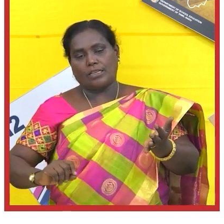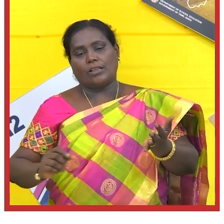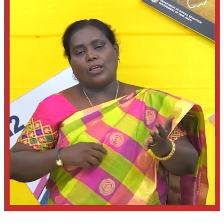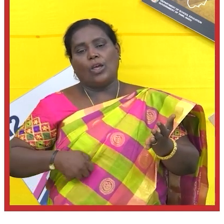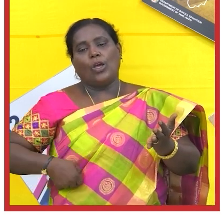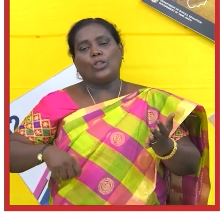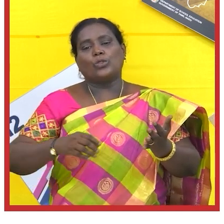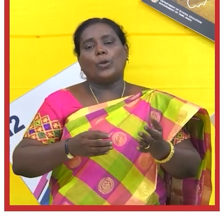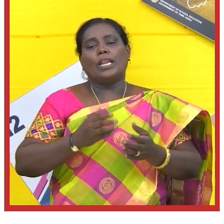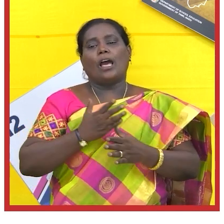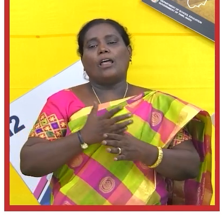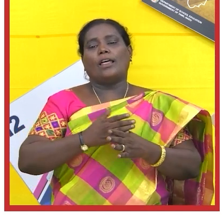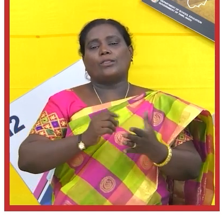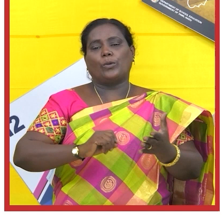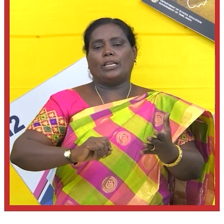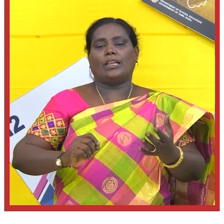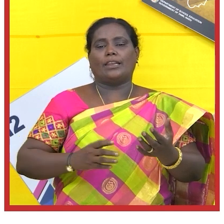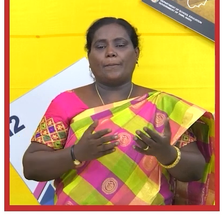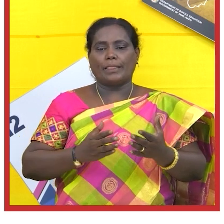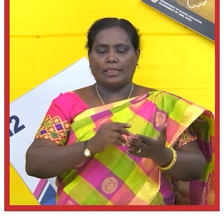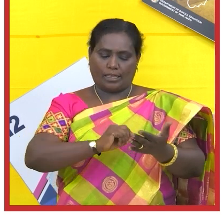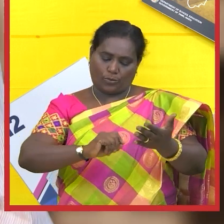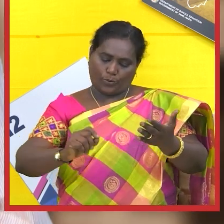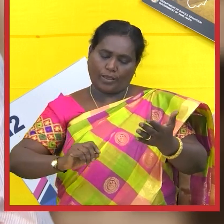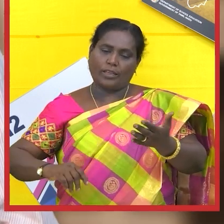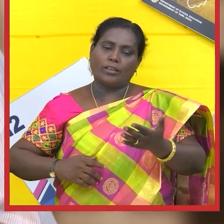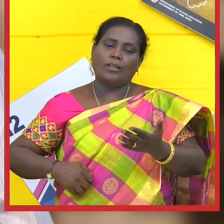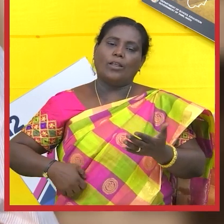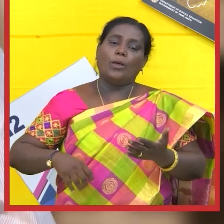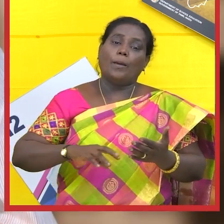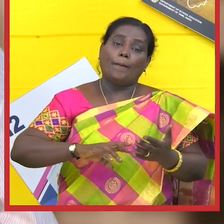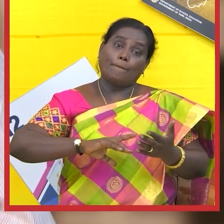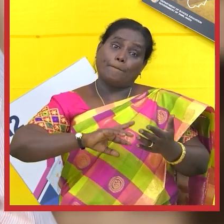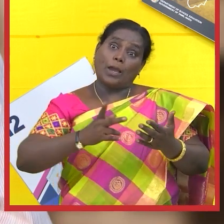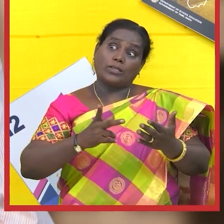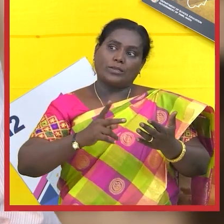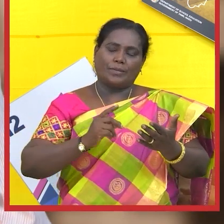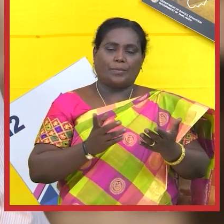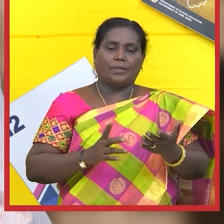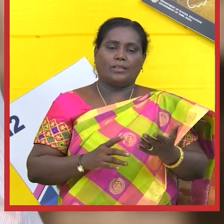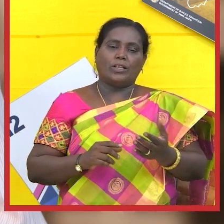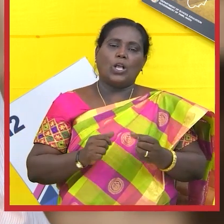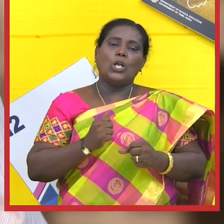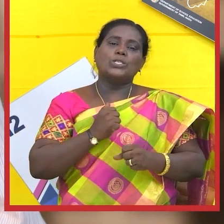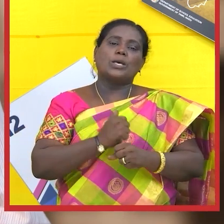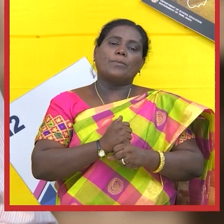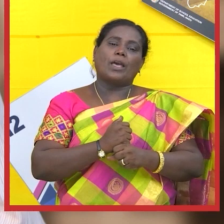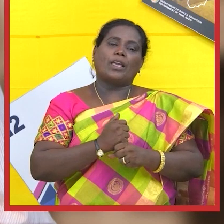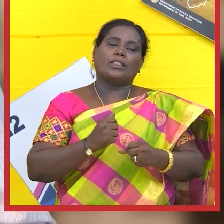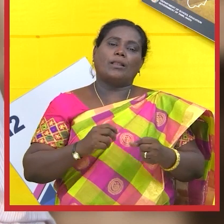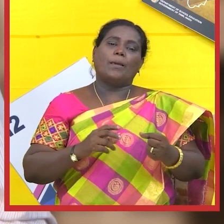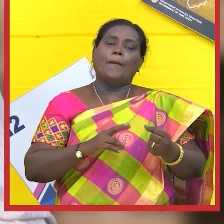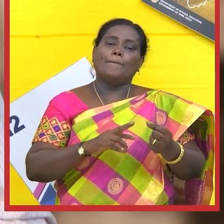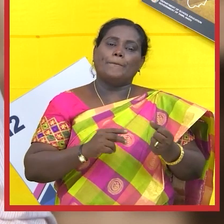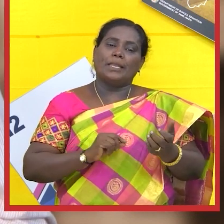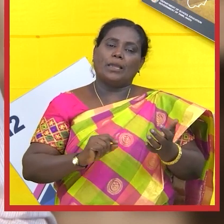என்ற பத்திரிகையை வெளியிடுகிறார். ஆக தொழிலாளர்களுடைய வாழ்க்கையில் ஒரு பெரிய மாற்றம் இது ஏற்படுகிறது. சமுதாயத்திலே தொழிலாளர்களுடைய பங்கும் ஒரு